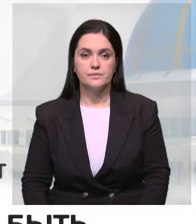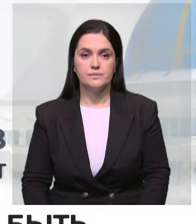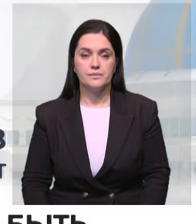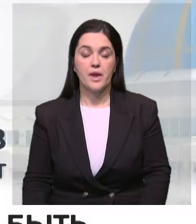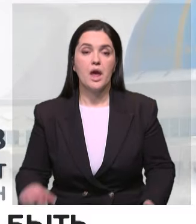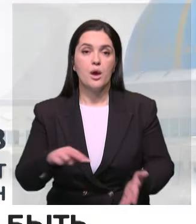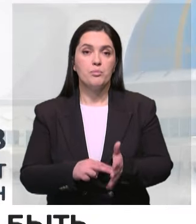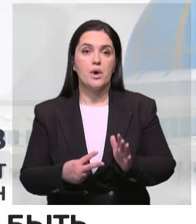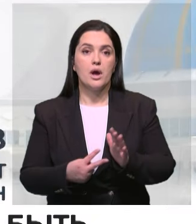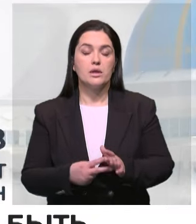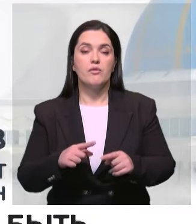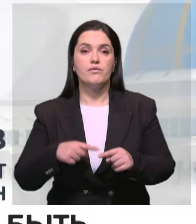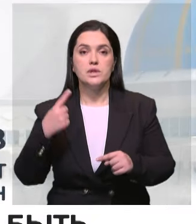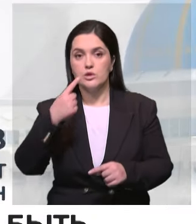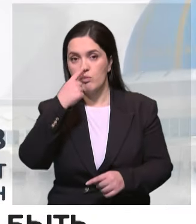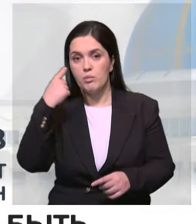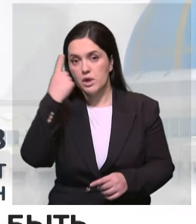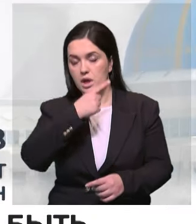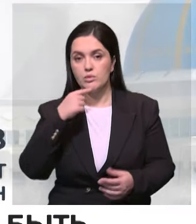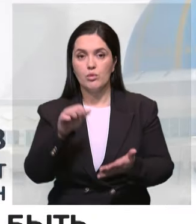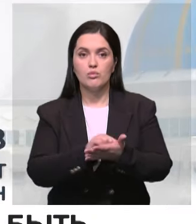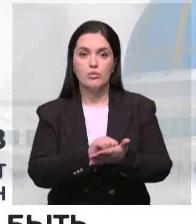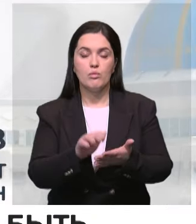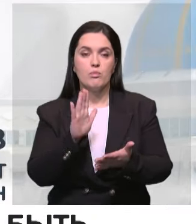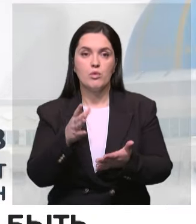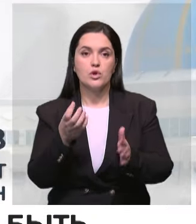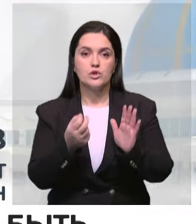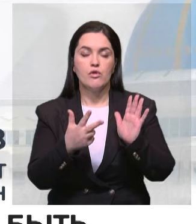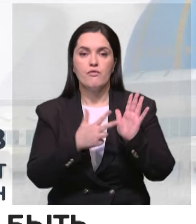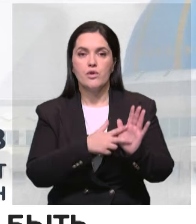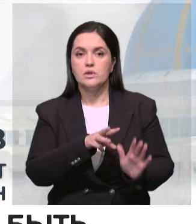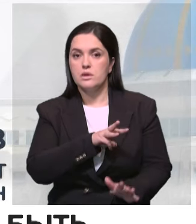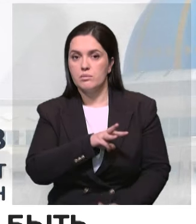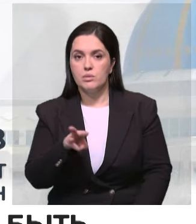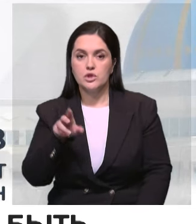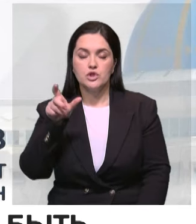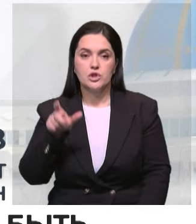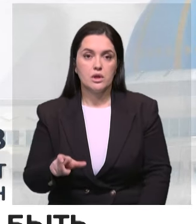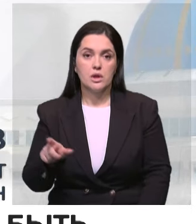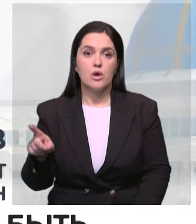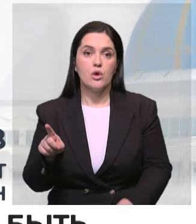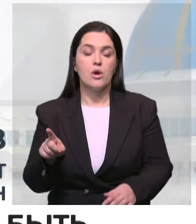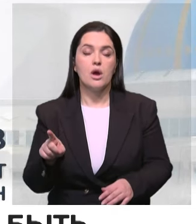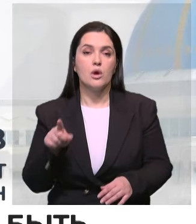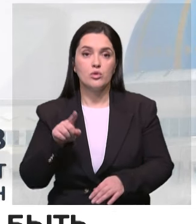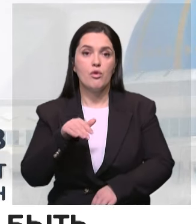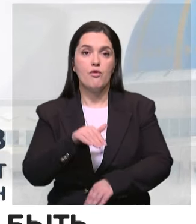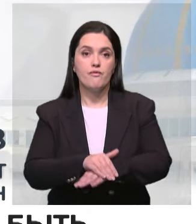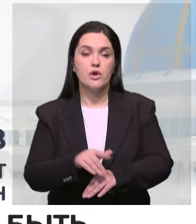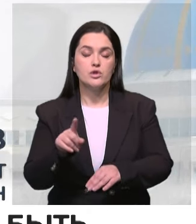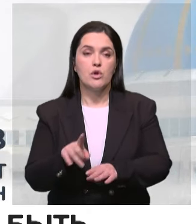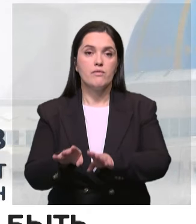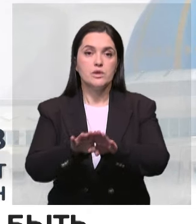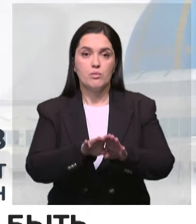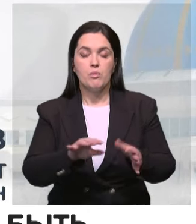Планируется, что в следующем году декларации будут сдавать еще около 8 миллионов человек. Однако следует учесть тот факт, что концепция